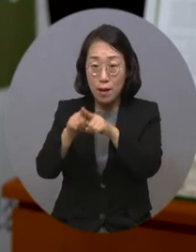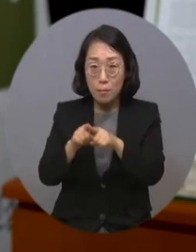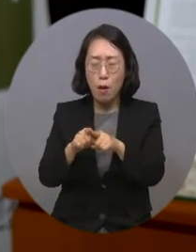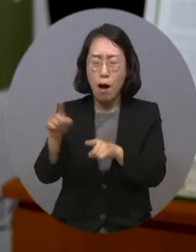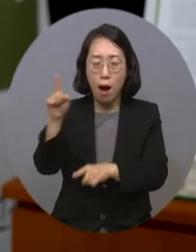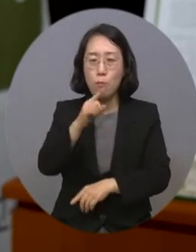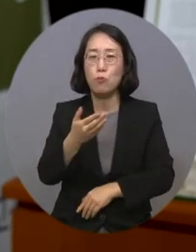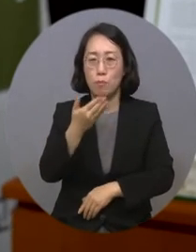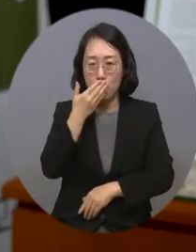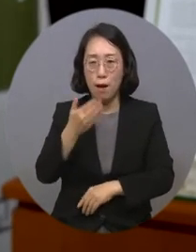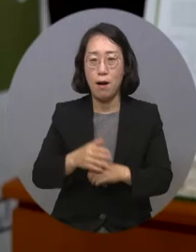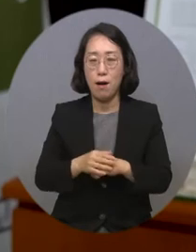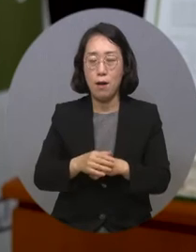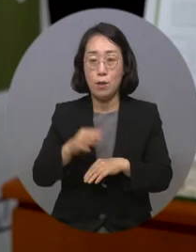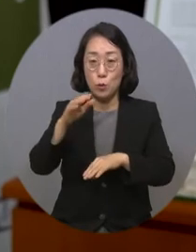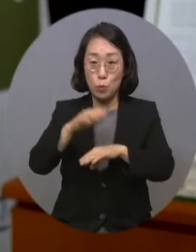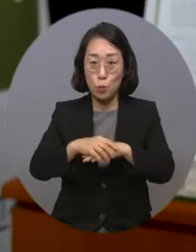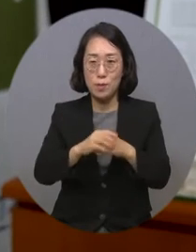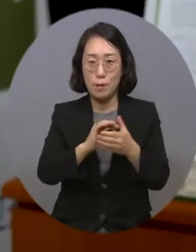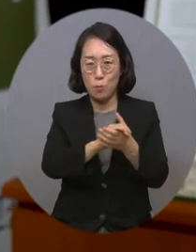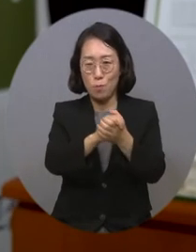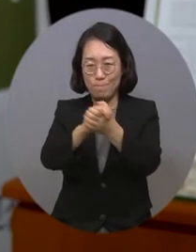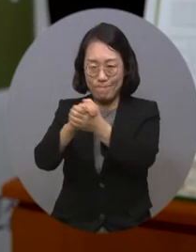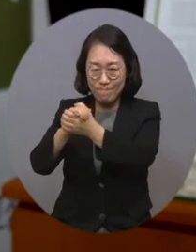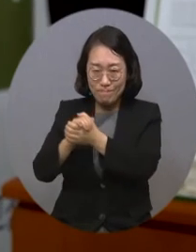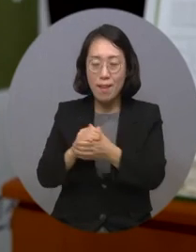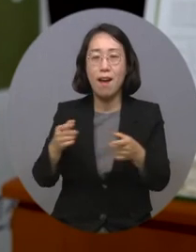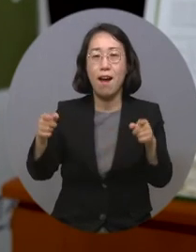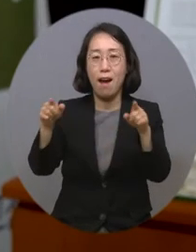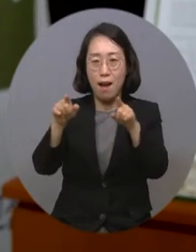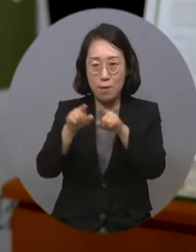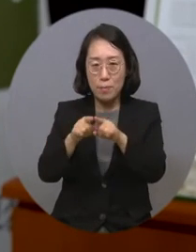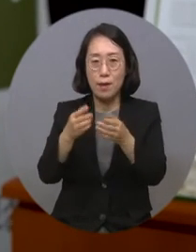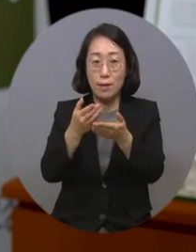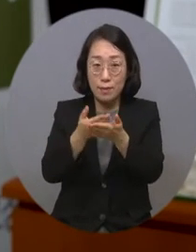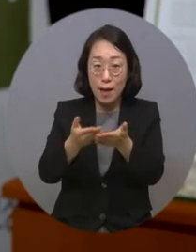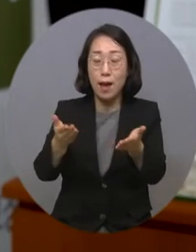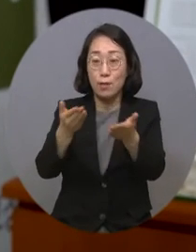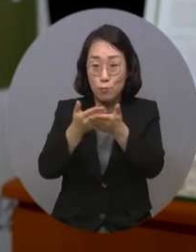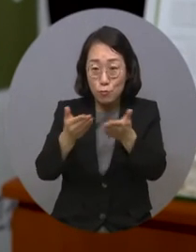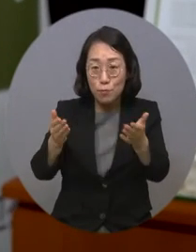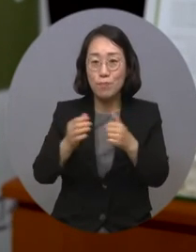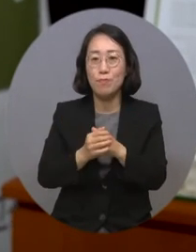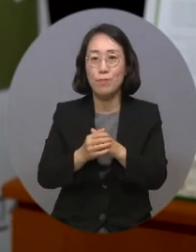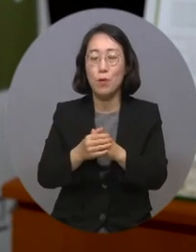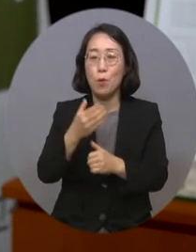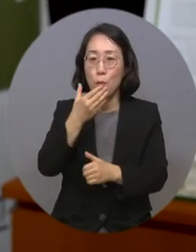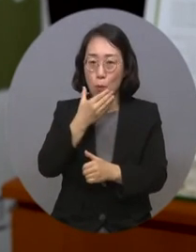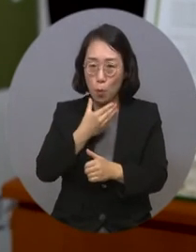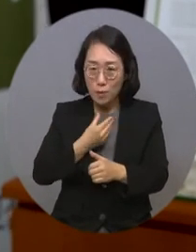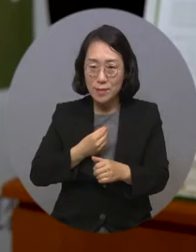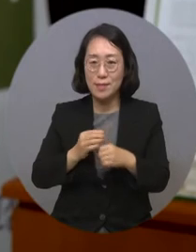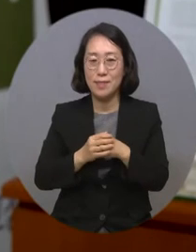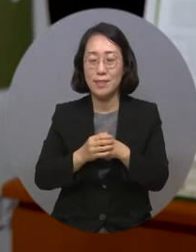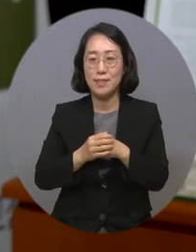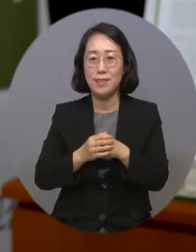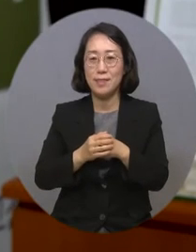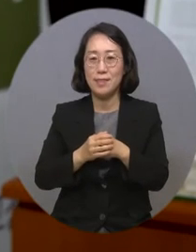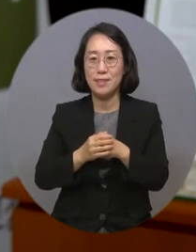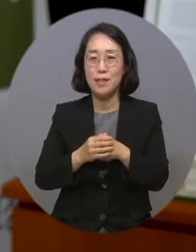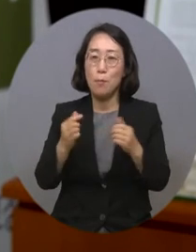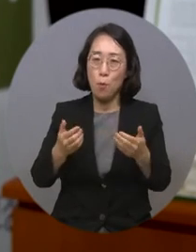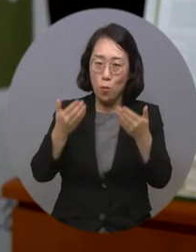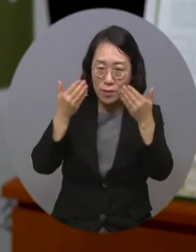없습니다. 우리 손잡고 함께 이 노나매기 세상, 대동 세상으로 갈 수 있는 나눔과